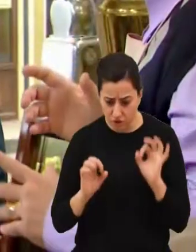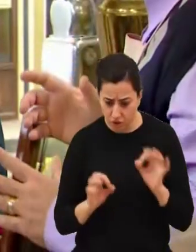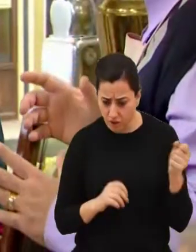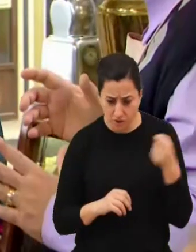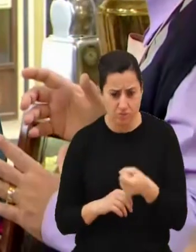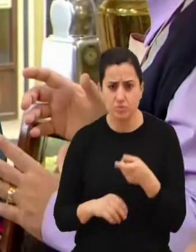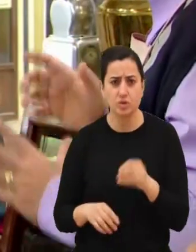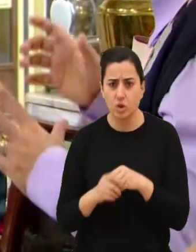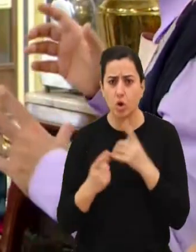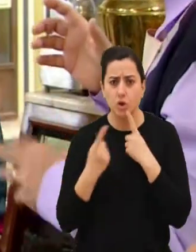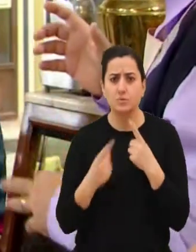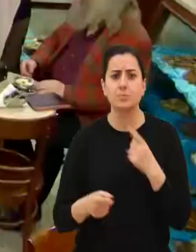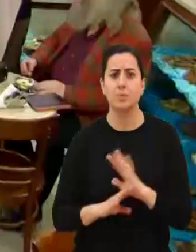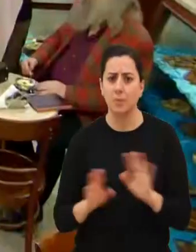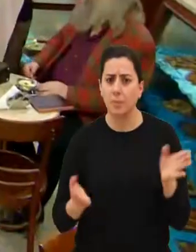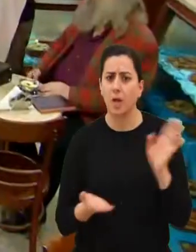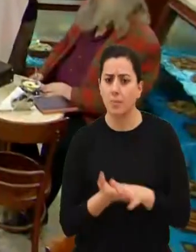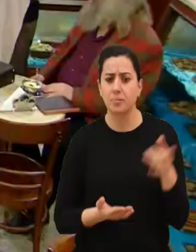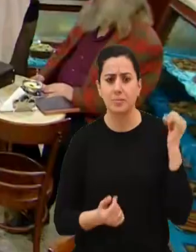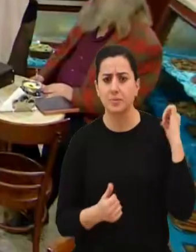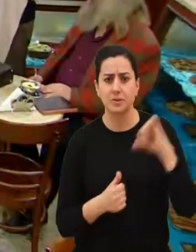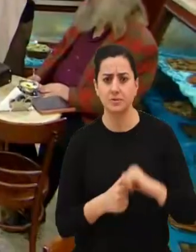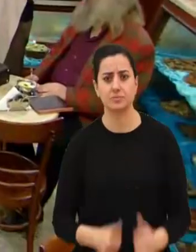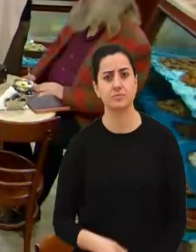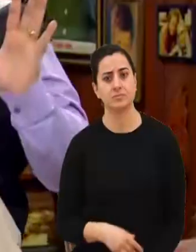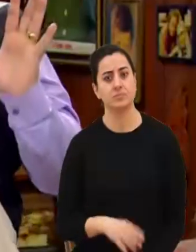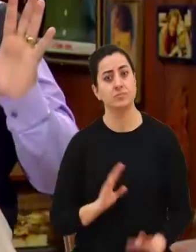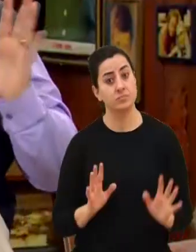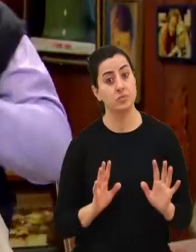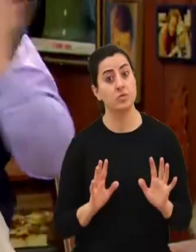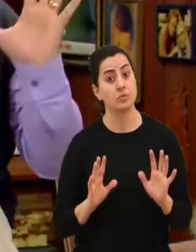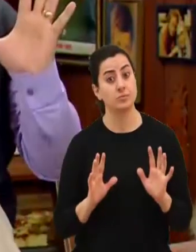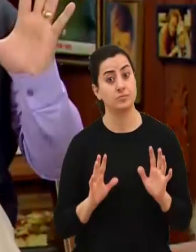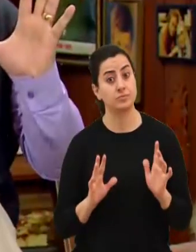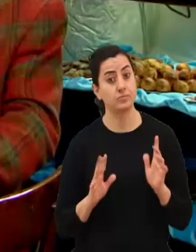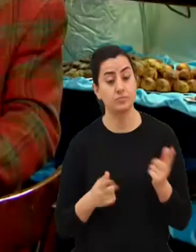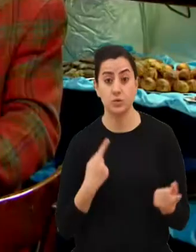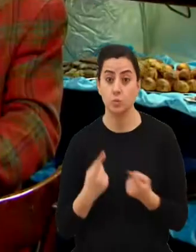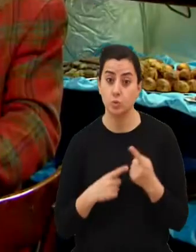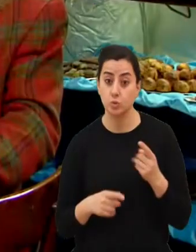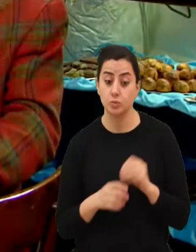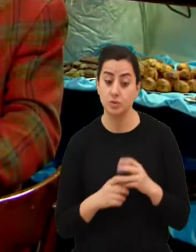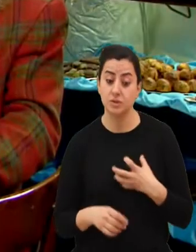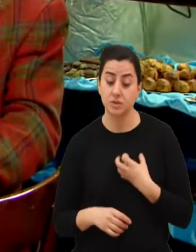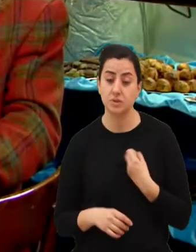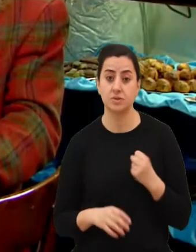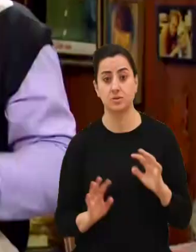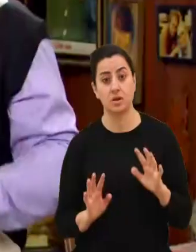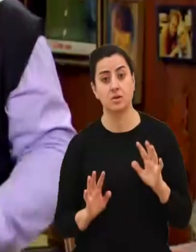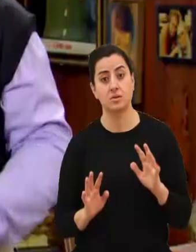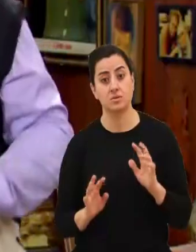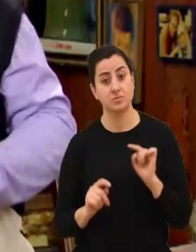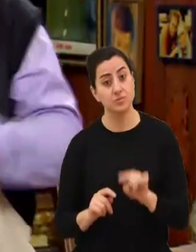mi bu çanta? Bu çantayı konuşmuştuk. Bu çantayı hallettik Bekir. Evet. Anlattınız. Çok böyle acayip detaylı şeyler yaptınız. Biz ikna olduk. Evet.